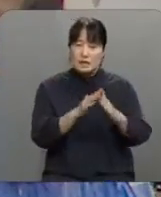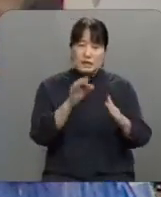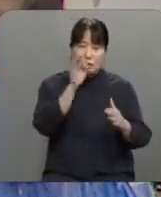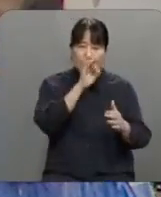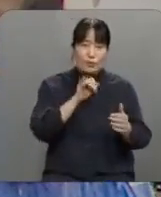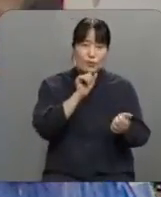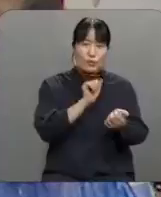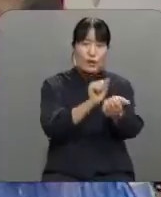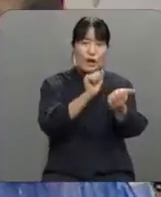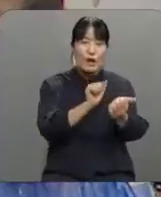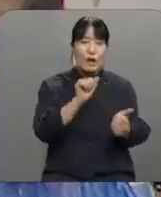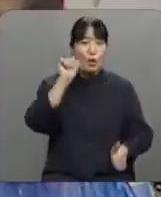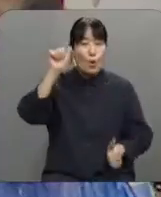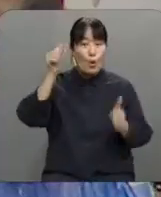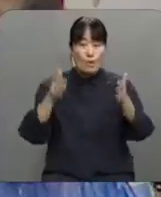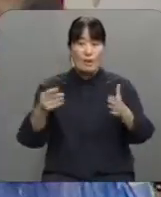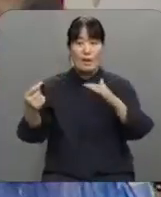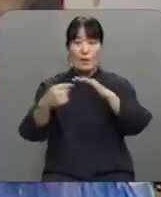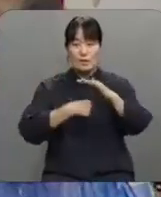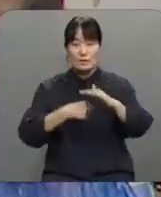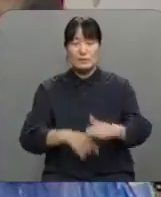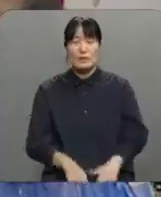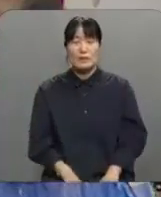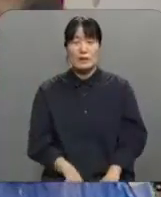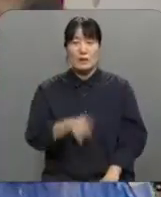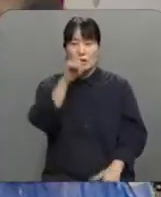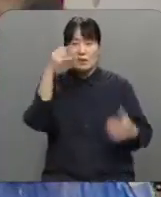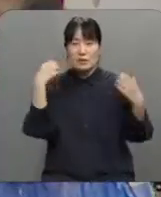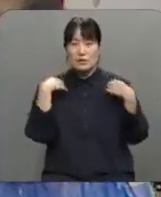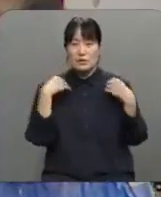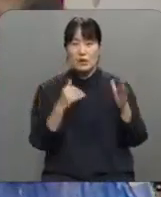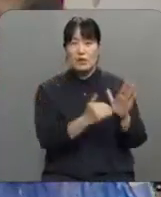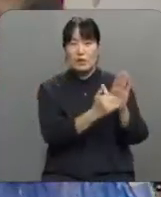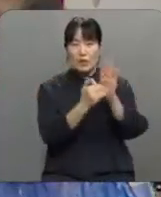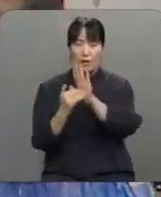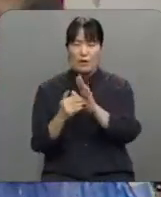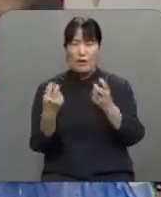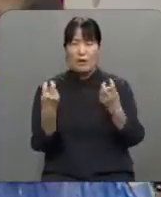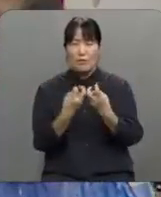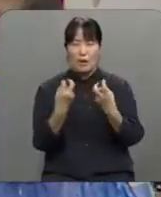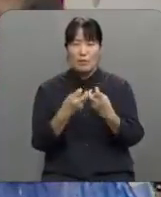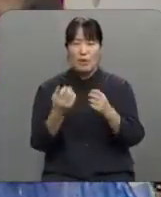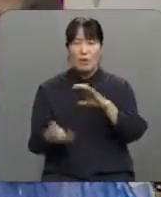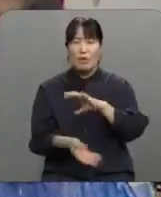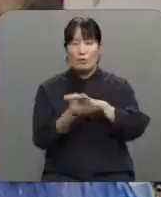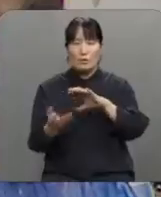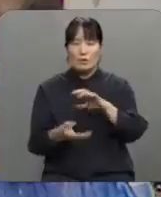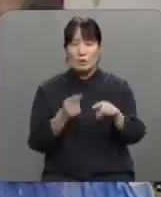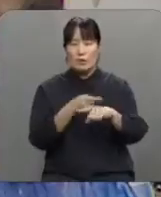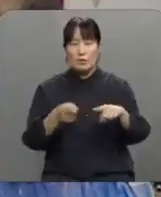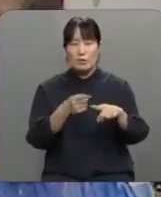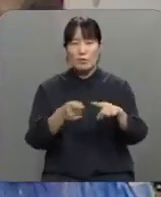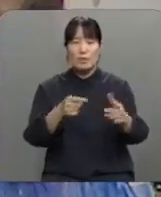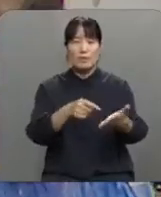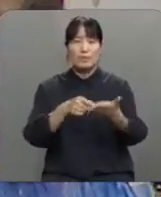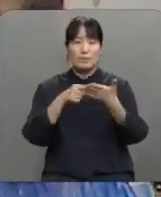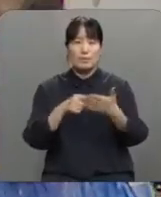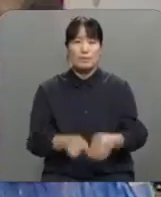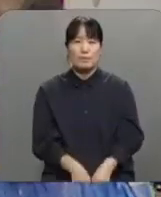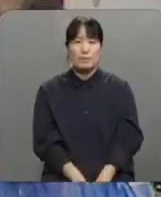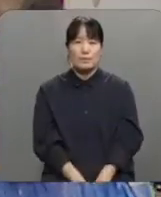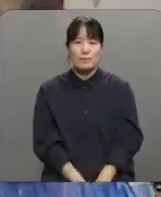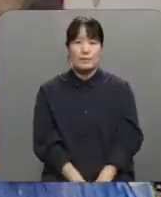지 닷새 만인데요. 현장에선 정부의 방역 대책이 허술하다는 비판이 쏟아졌습니다. 노지영 기자가